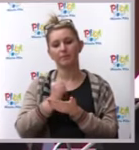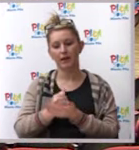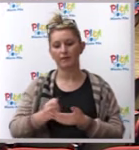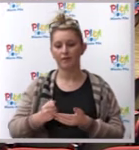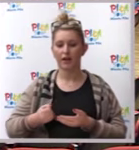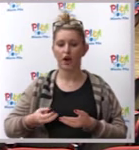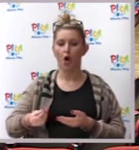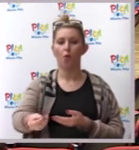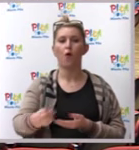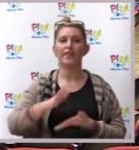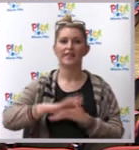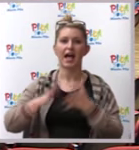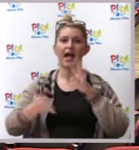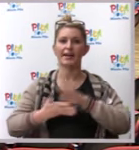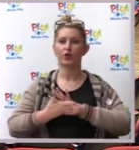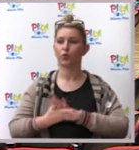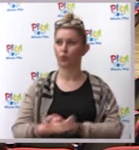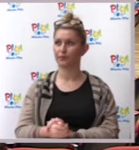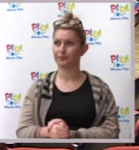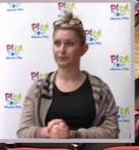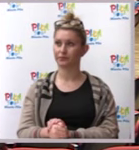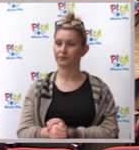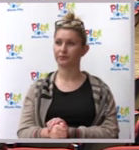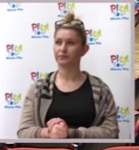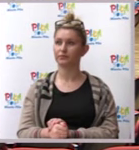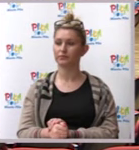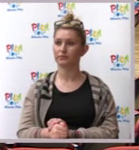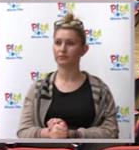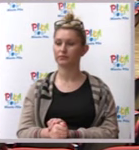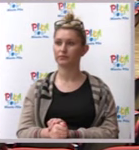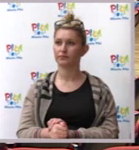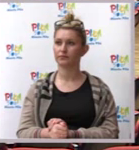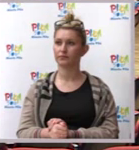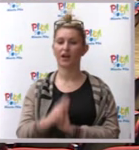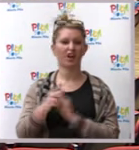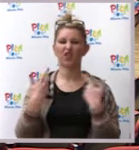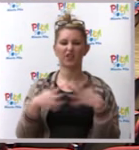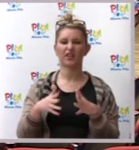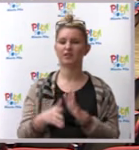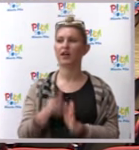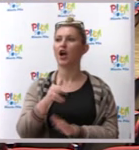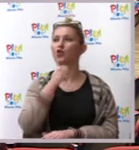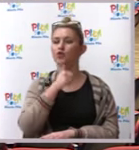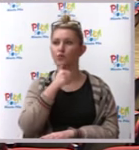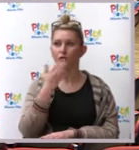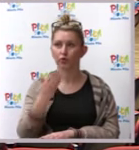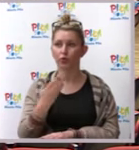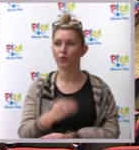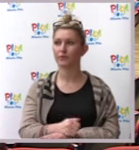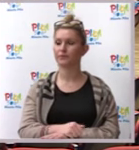wraz ze zgłoszoną autopoprawką? Proszę o podniesienie ręki i naciśnięcie przycisku. Dziękuję bardzo. Kto jest przeciw? Dziękuję. Kto się